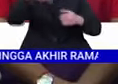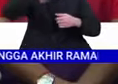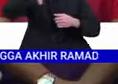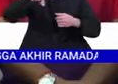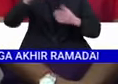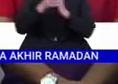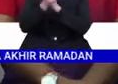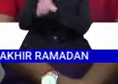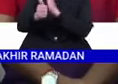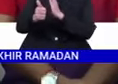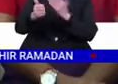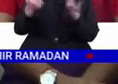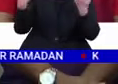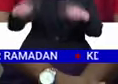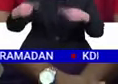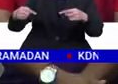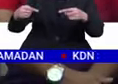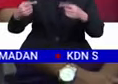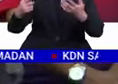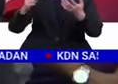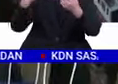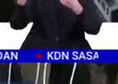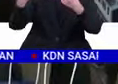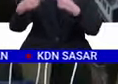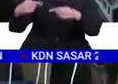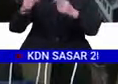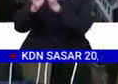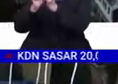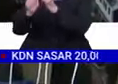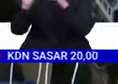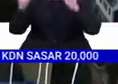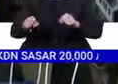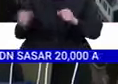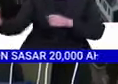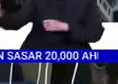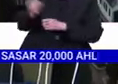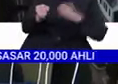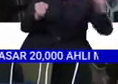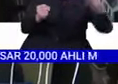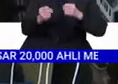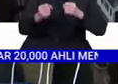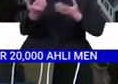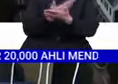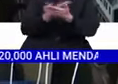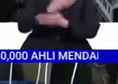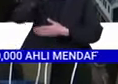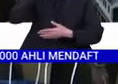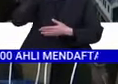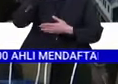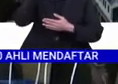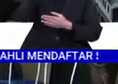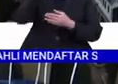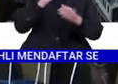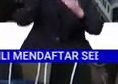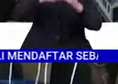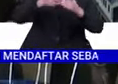berbakat sepanjang serai kita sebut bakal diserap kedalam program pelapis platinum atau Titanium Sukma